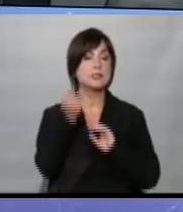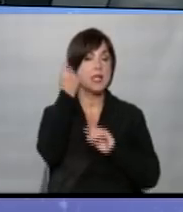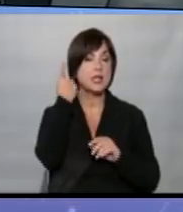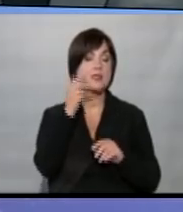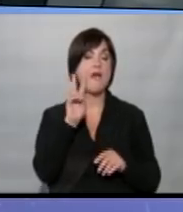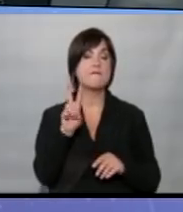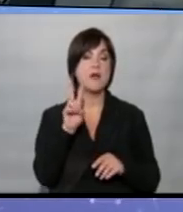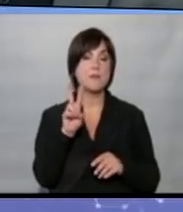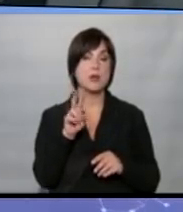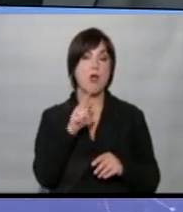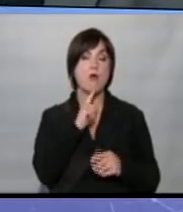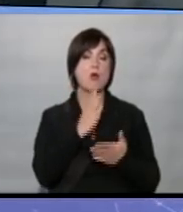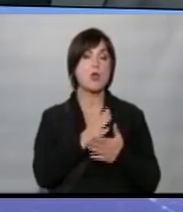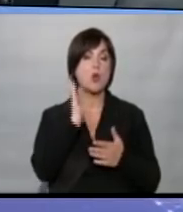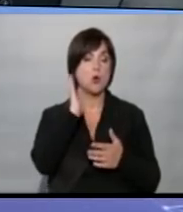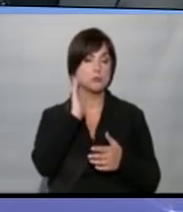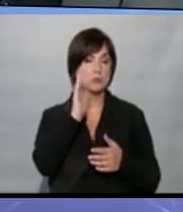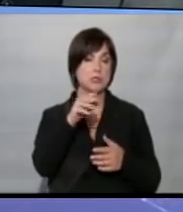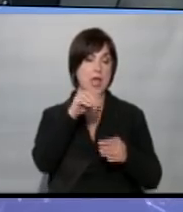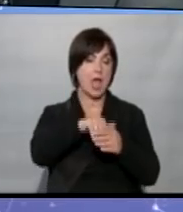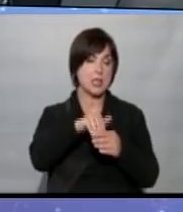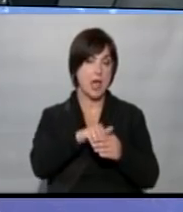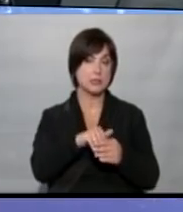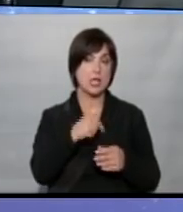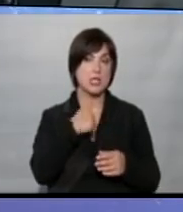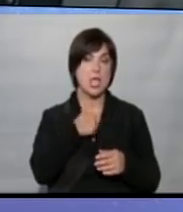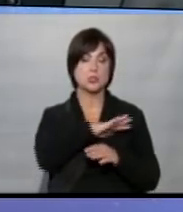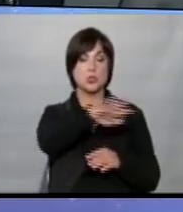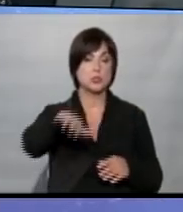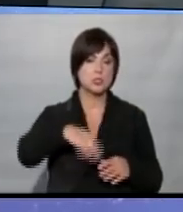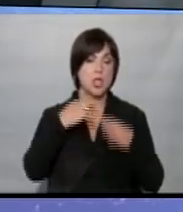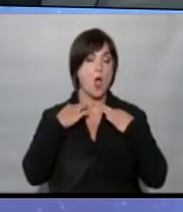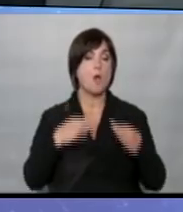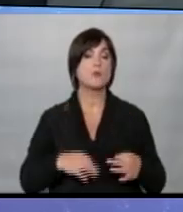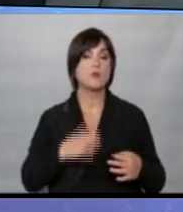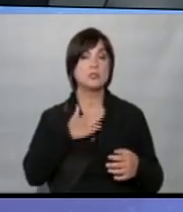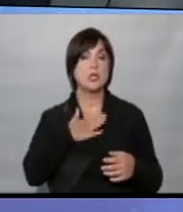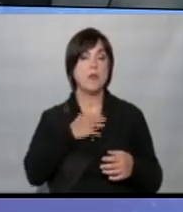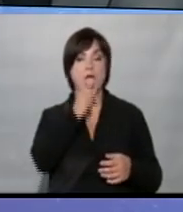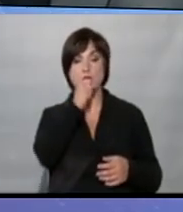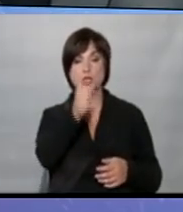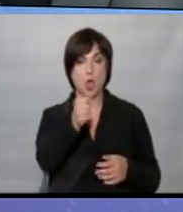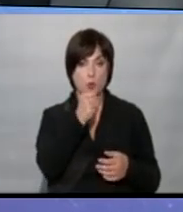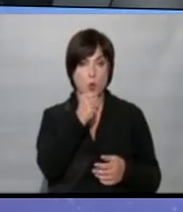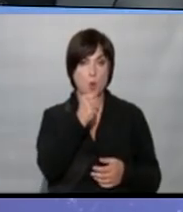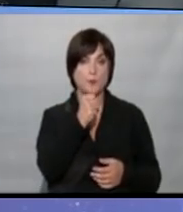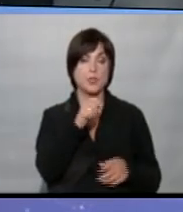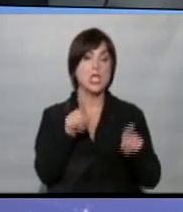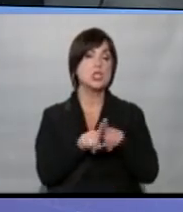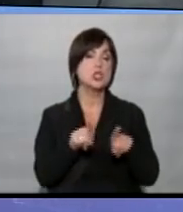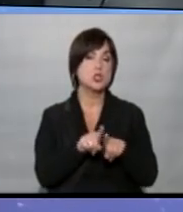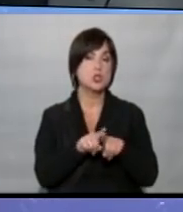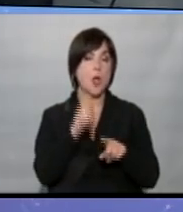на ВМРО-ДПМН кој излезе да гласа. Јас со сите професори сум имал интервјуа и исто